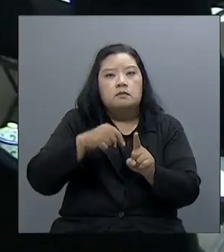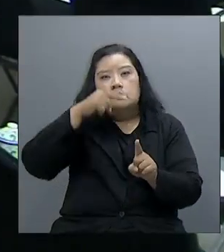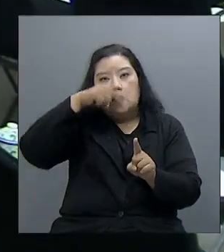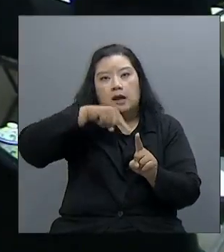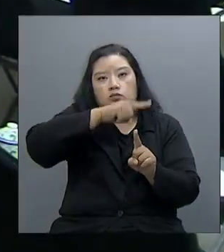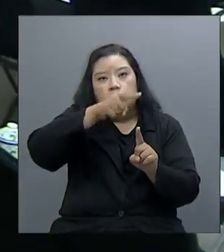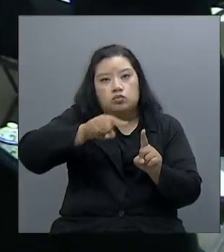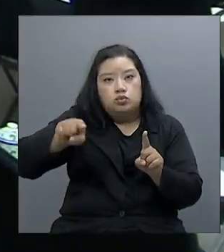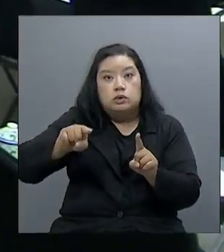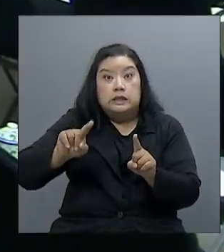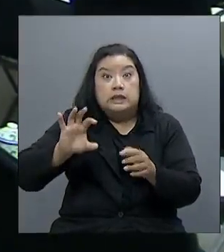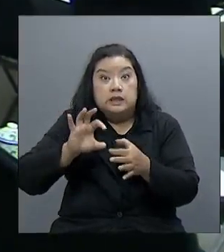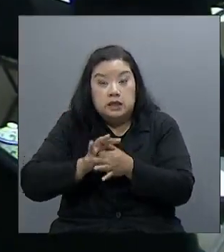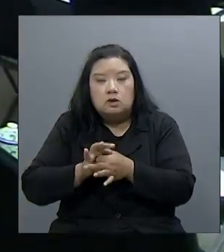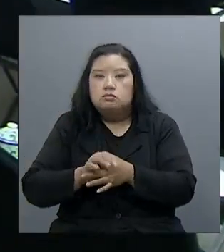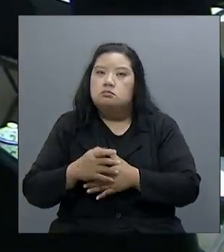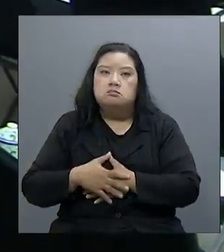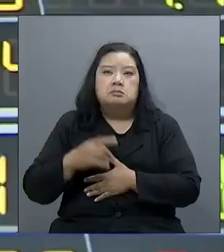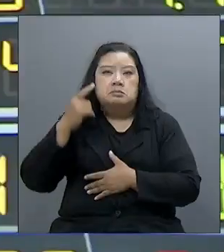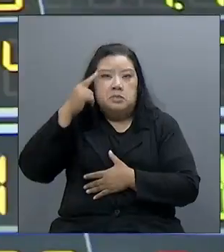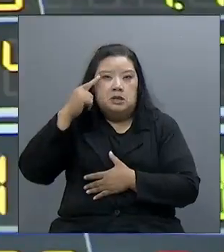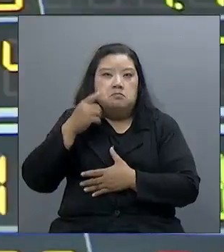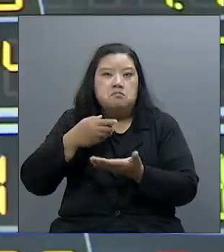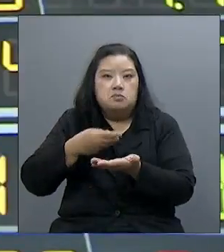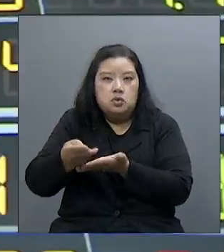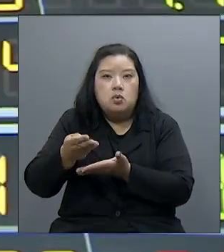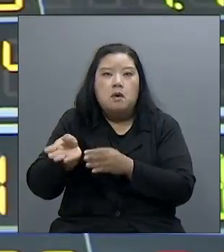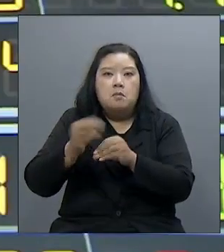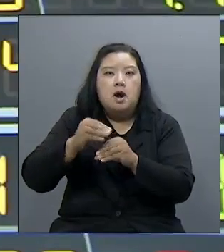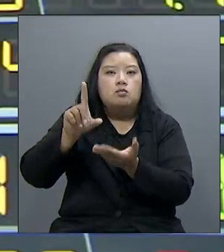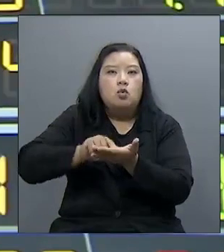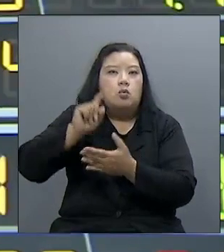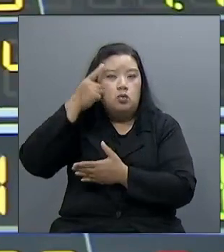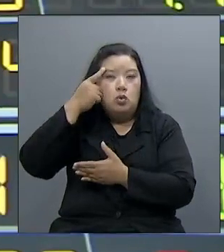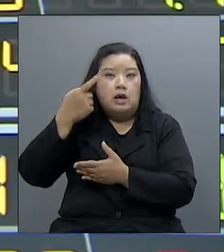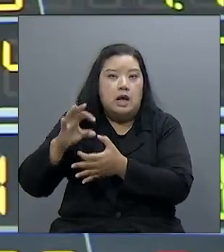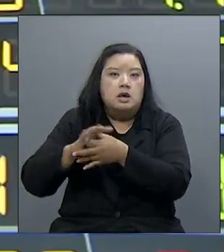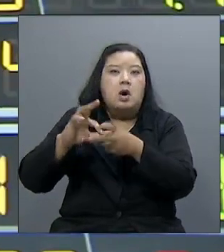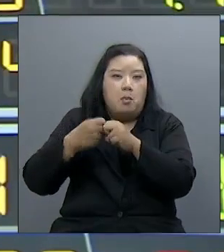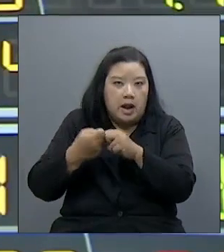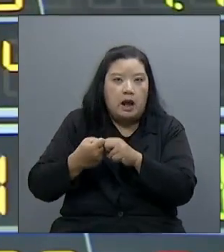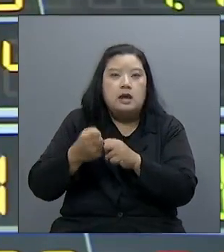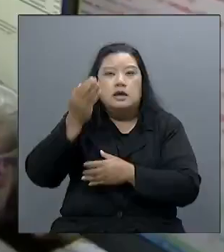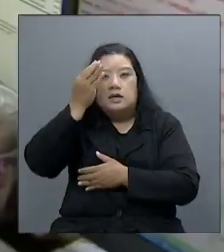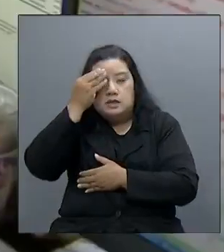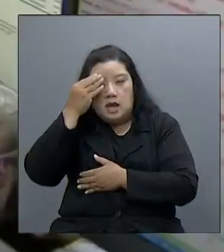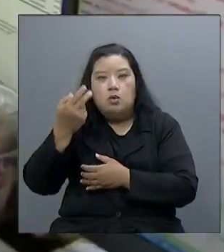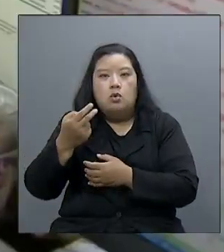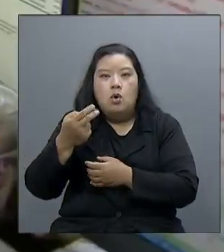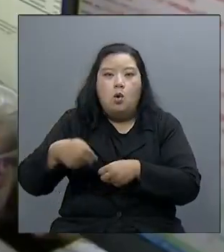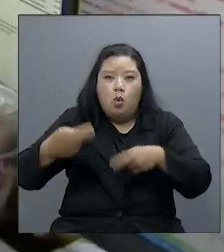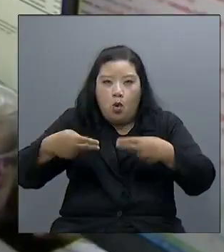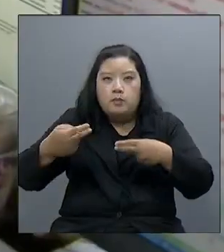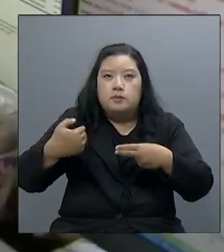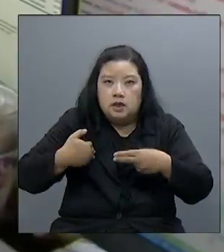ปัจจัยก็คือไร้สัญญาณเทคนิคกลับตัวแล้วมามีภาวะสงครามในอิสราเอลและยังมีอีกปัจจัยนึงคือธนาคาร